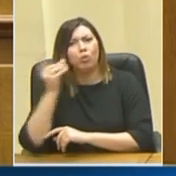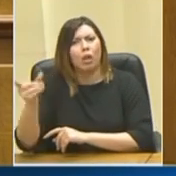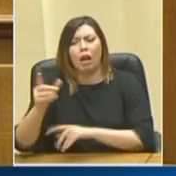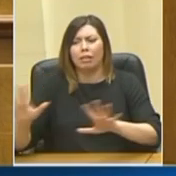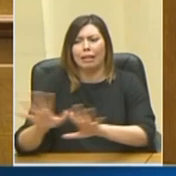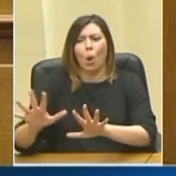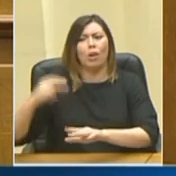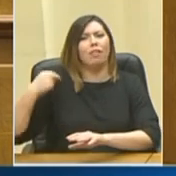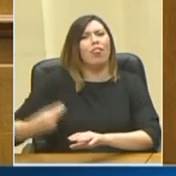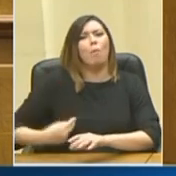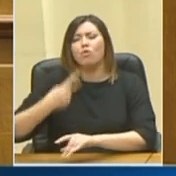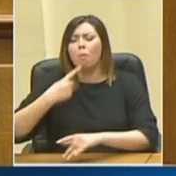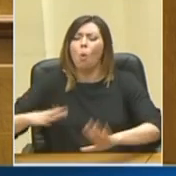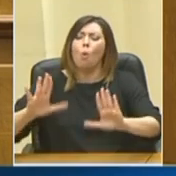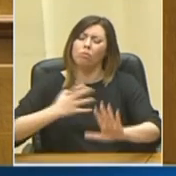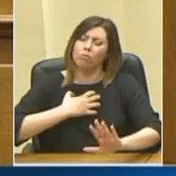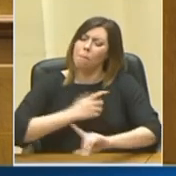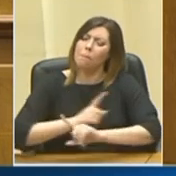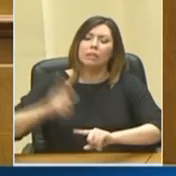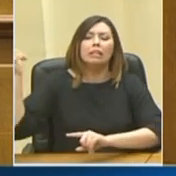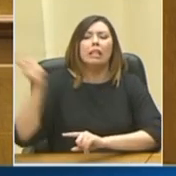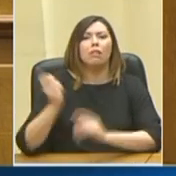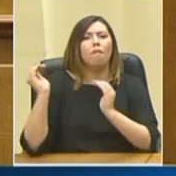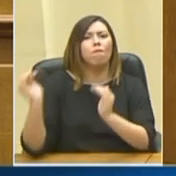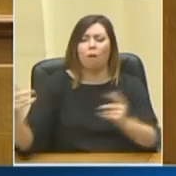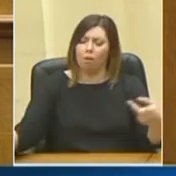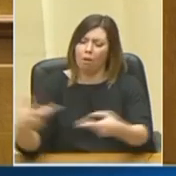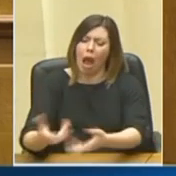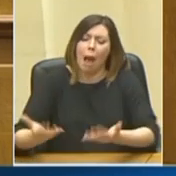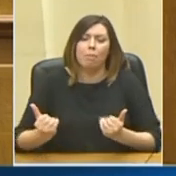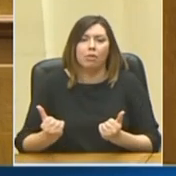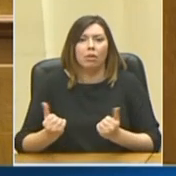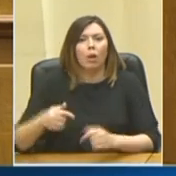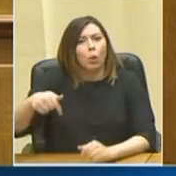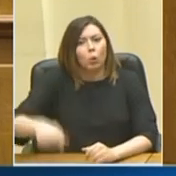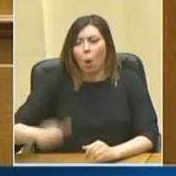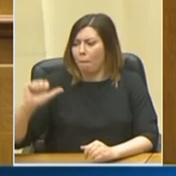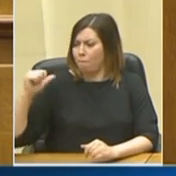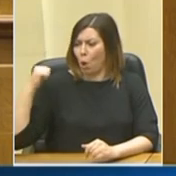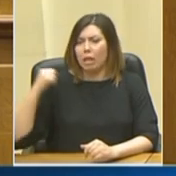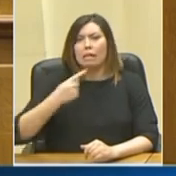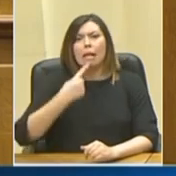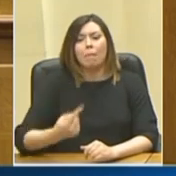ΕΡΤ, είπε δεν θα περικοπούν οι συντάξεις. Και τώρα προχθές έλεγε η ΕΡΤ ότι στις